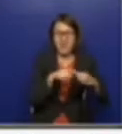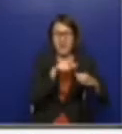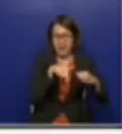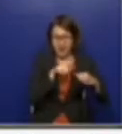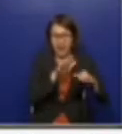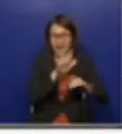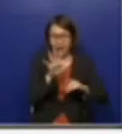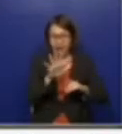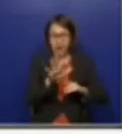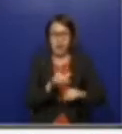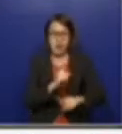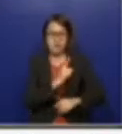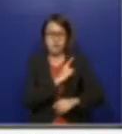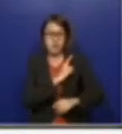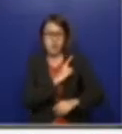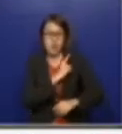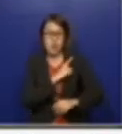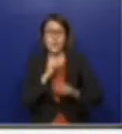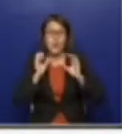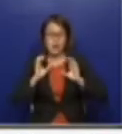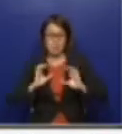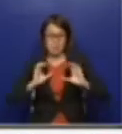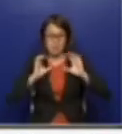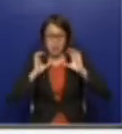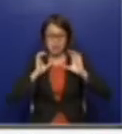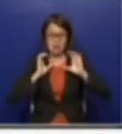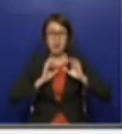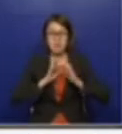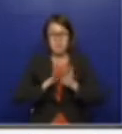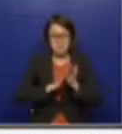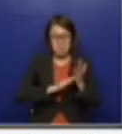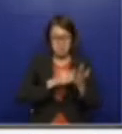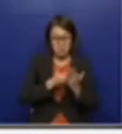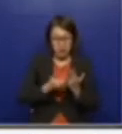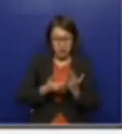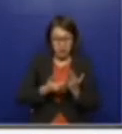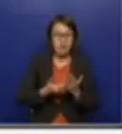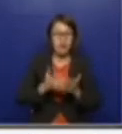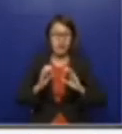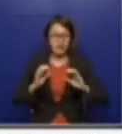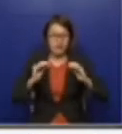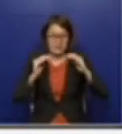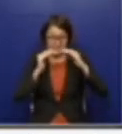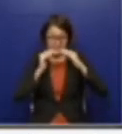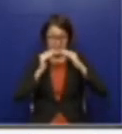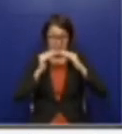ที่รัฐนะครับแนวนโยบายพื้นฐานแห่งรัฐและสิทธิ